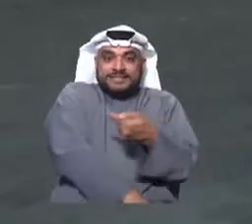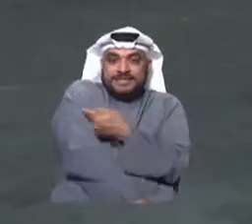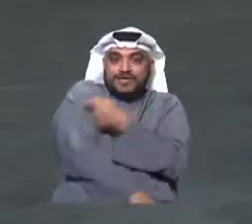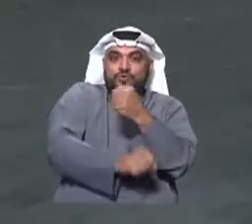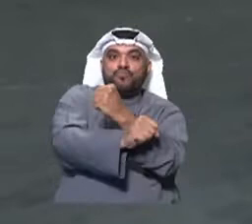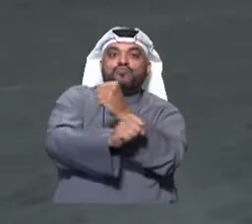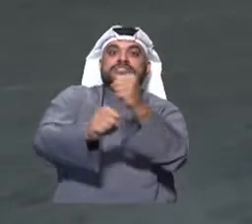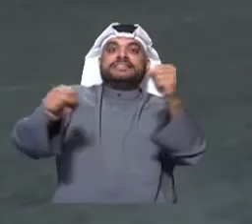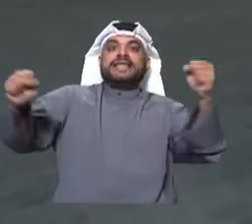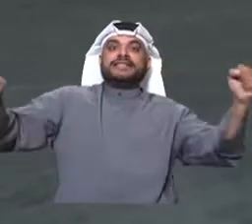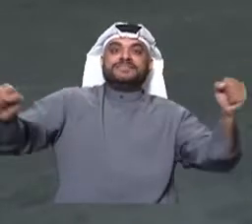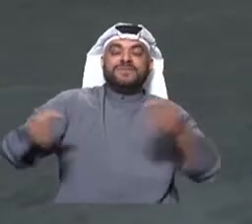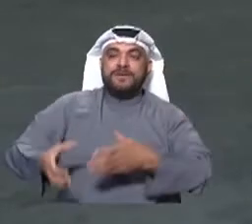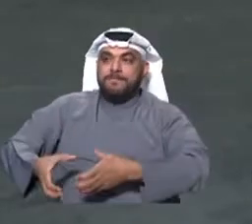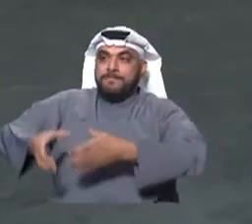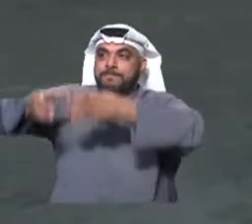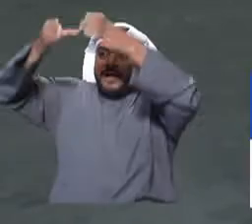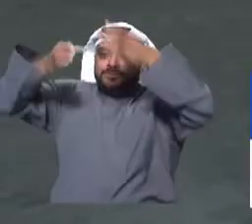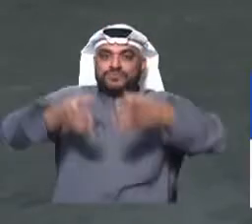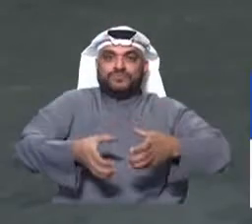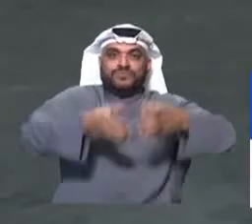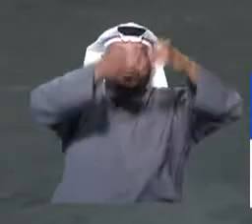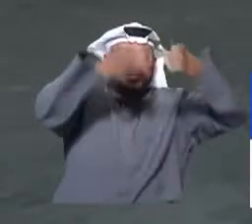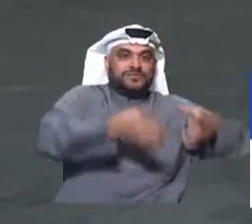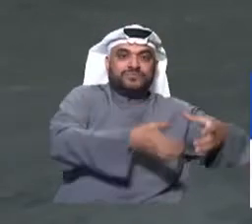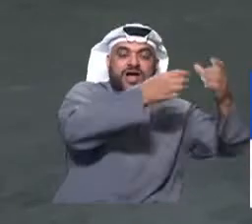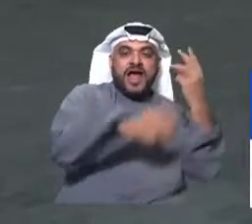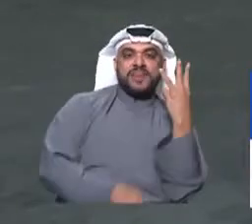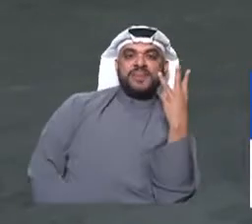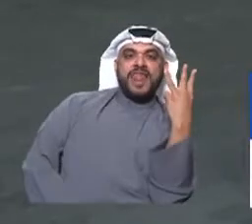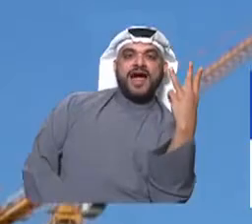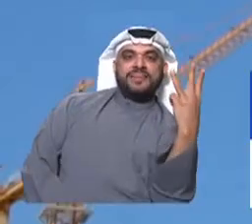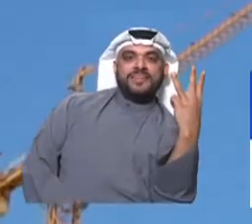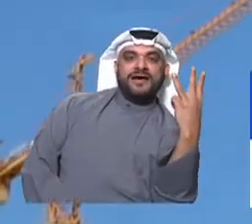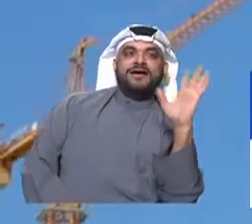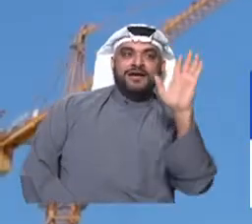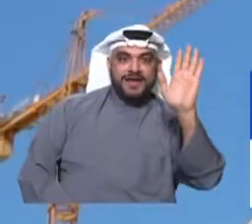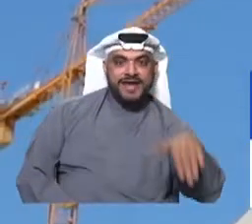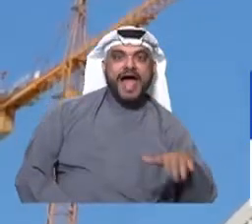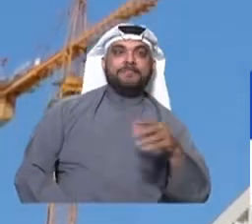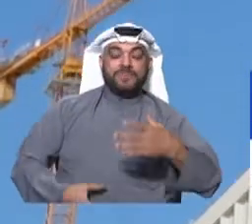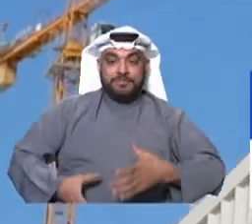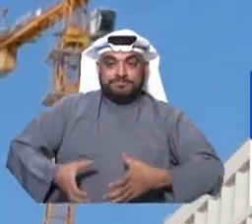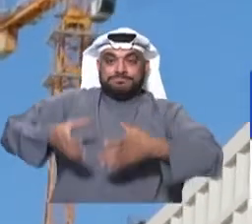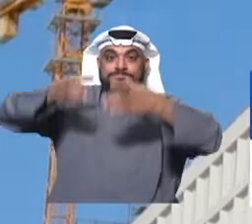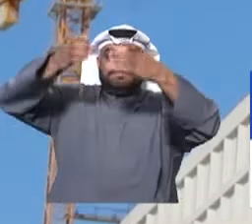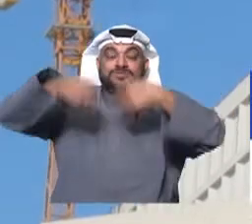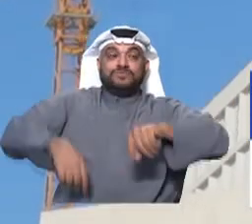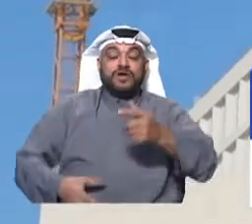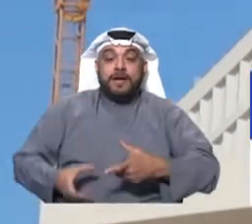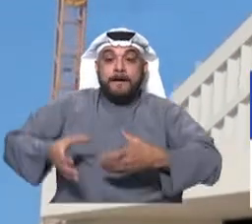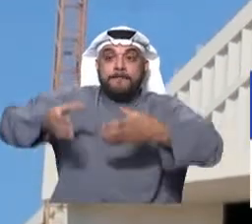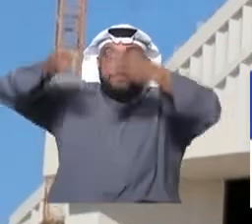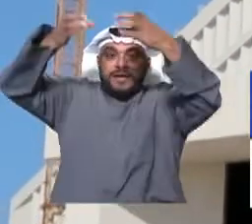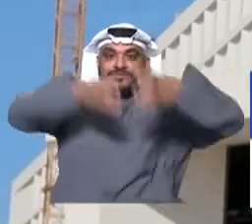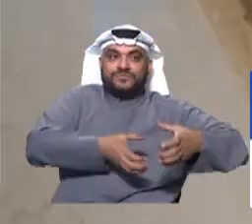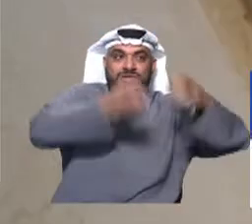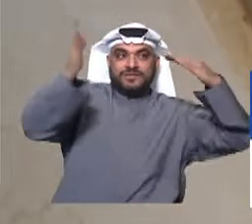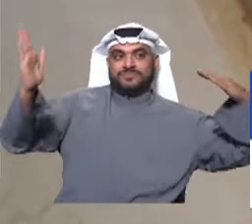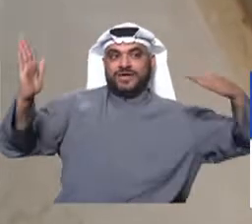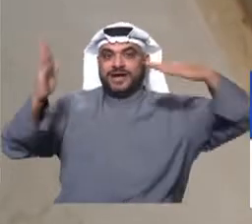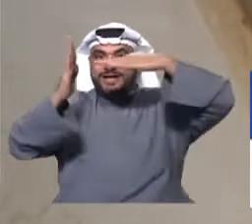من 3 مباني، المبنى الرئيسي ومبنى مواقف السيارات ومبنى المطبخ والمغسلة. المبنى الرئيسي مكون من برجين، البرج الشرقي والبرج